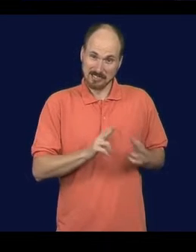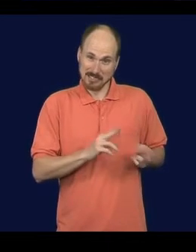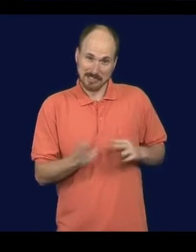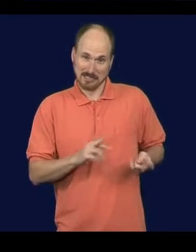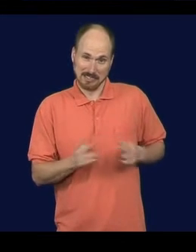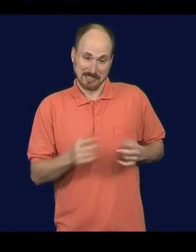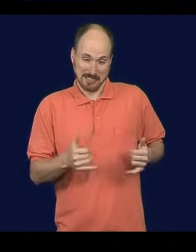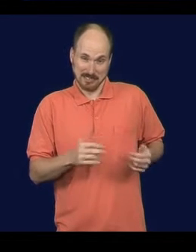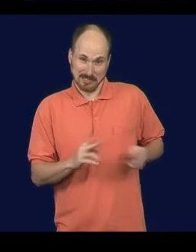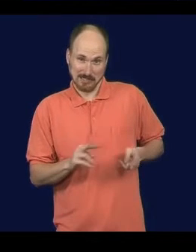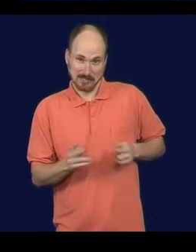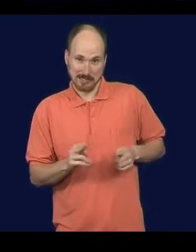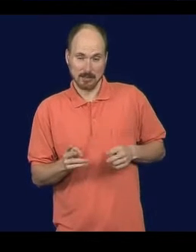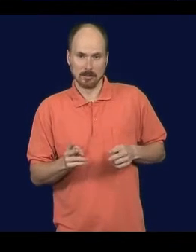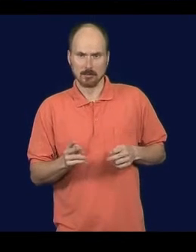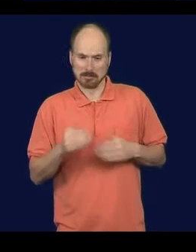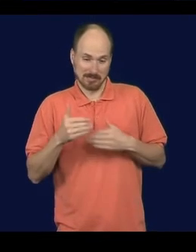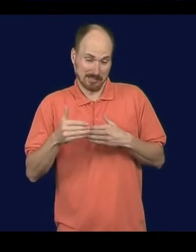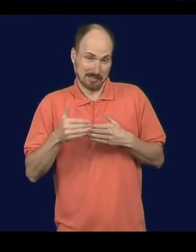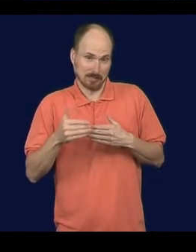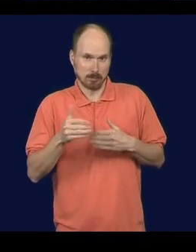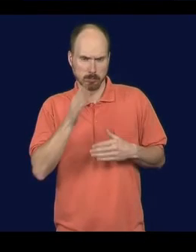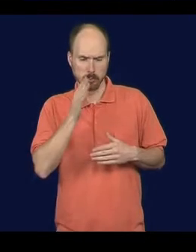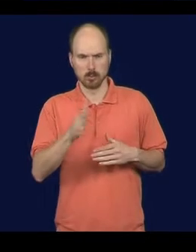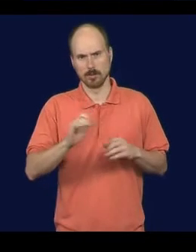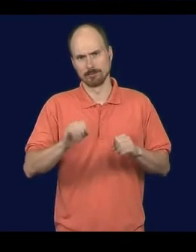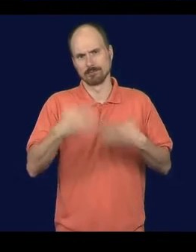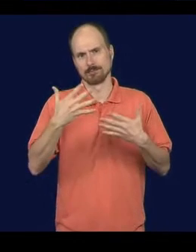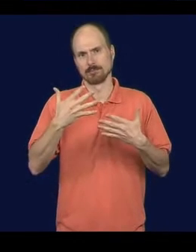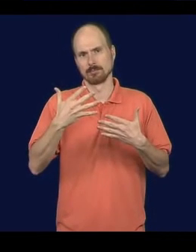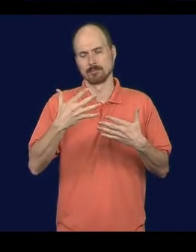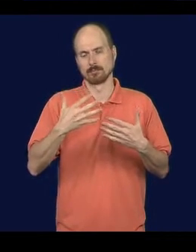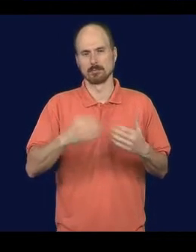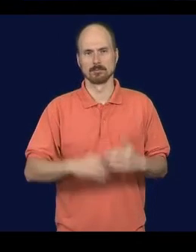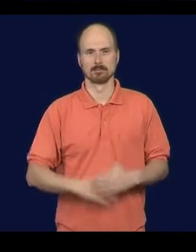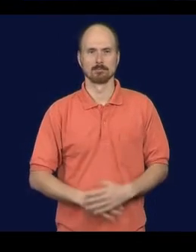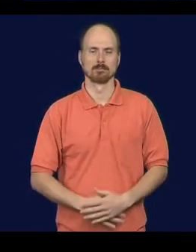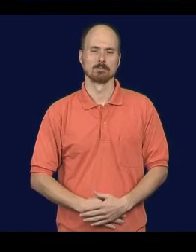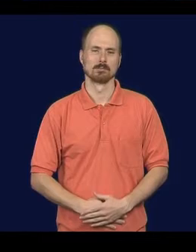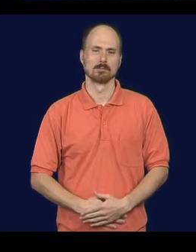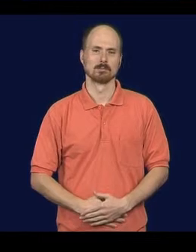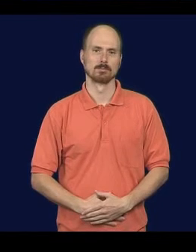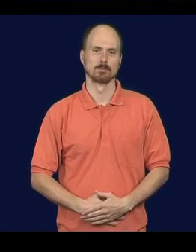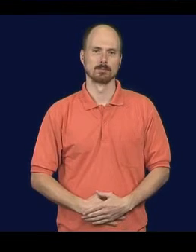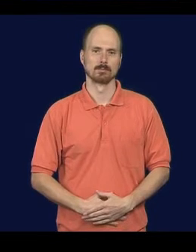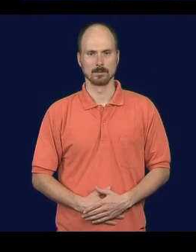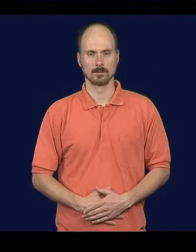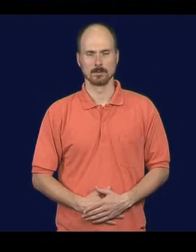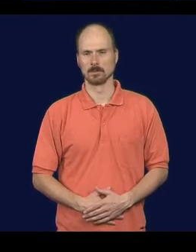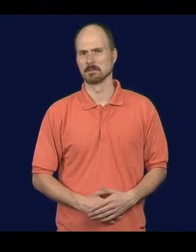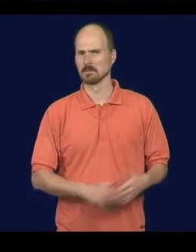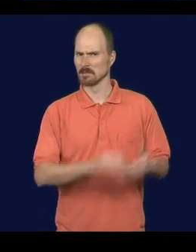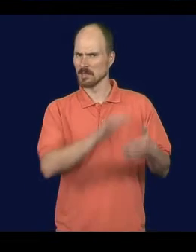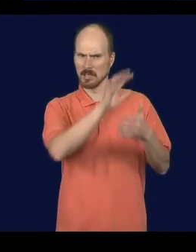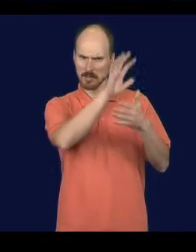nyní jsme vytvořili, nebo prototyp už byl loni vytvořený.